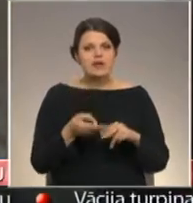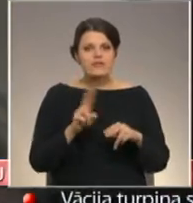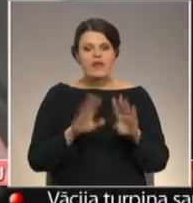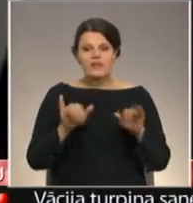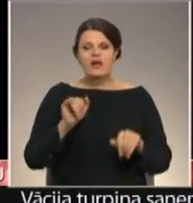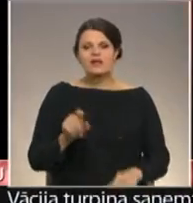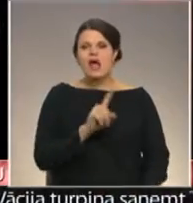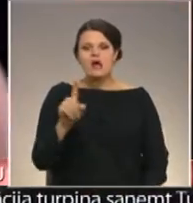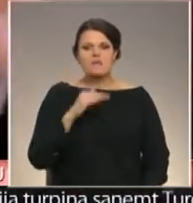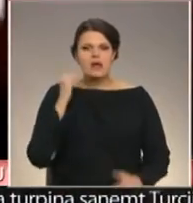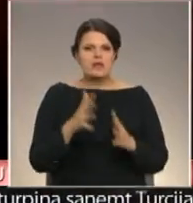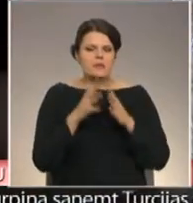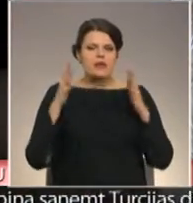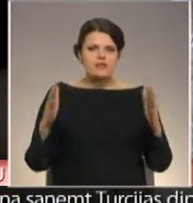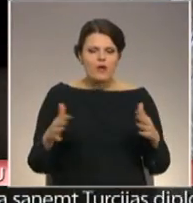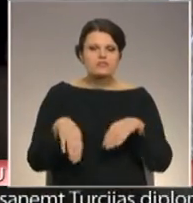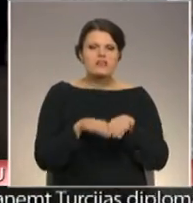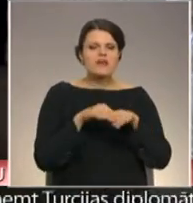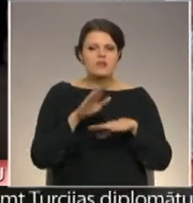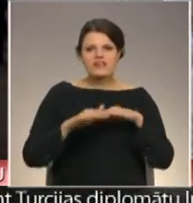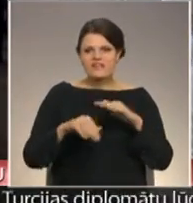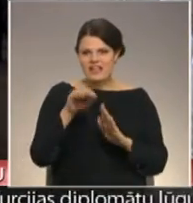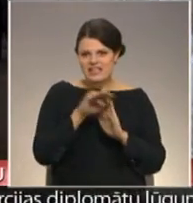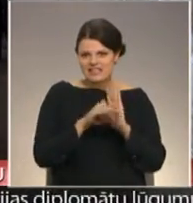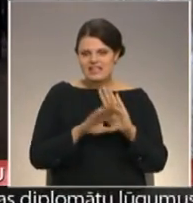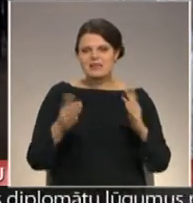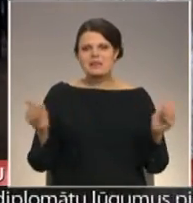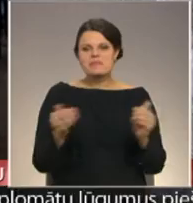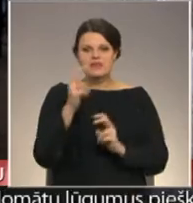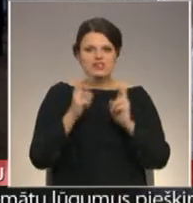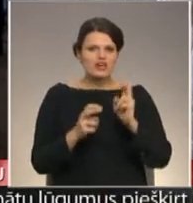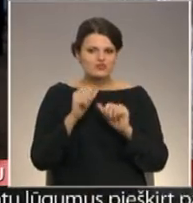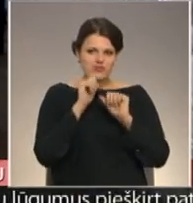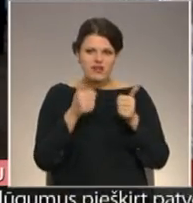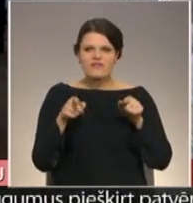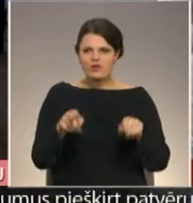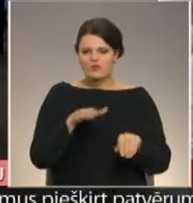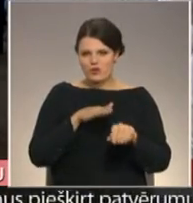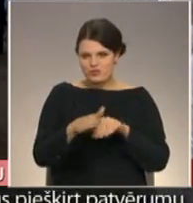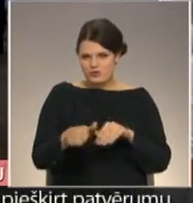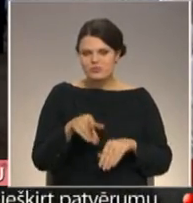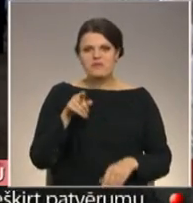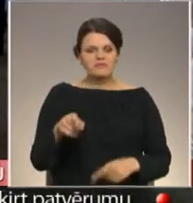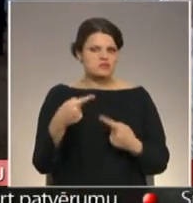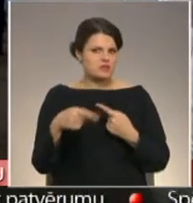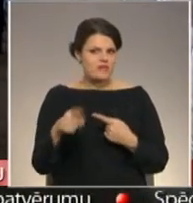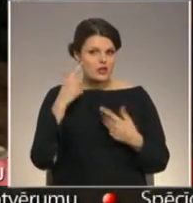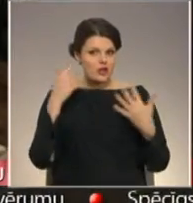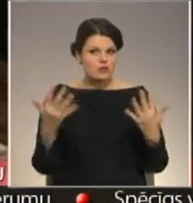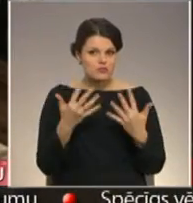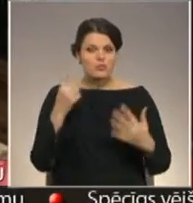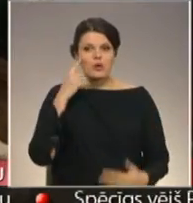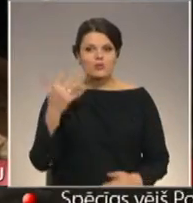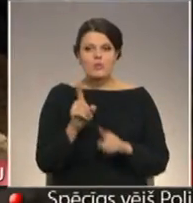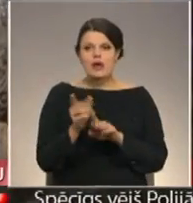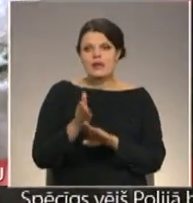ir pietiekams apjoms un vienot kvalitātes standarti, bet mazie ražotāji to šobrīd nenodrošinot. Gunārs par to gan ir pretējās domās un uzskata, ka arī